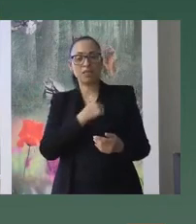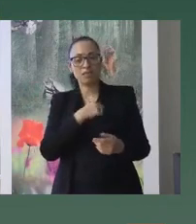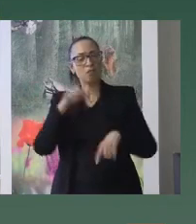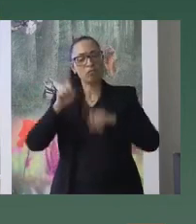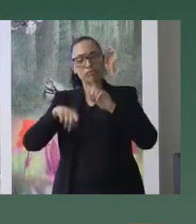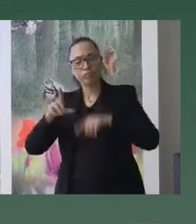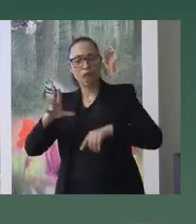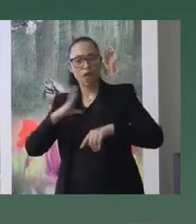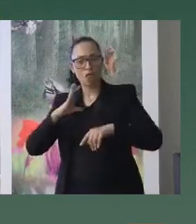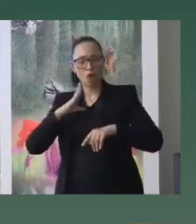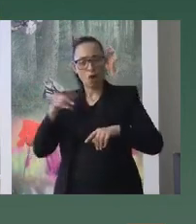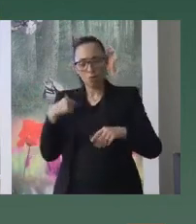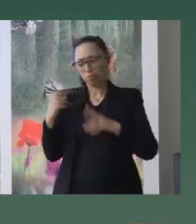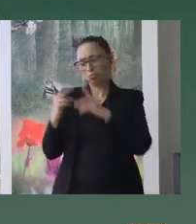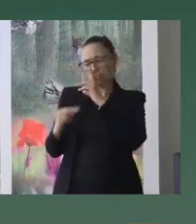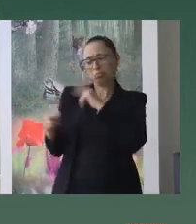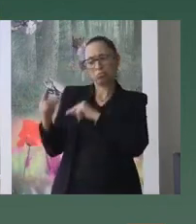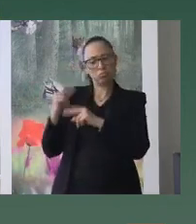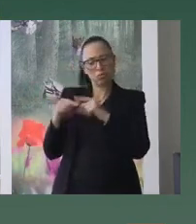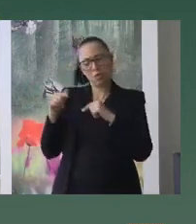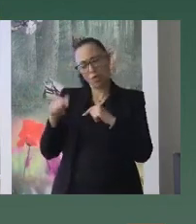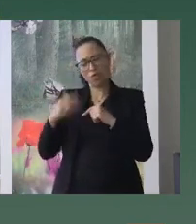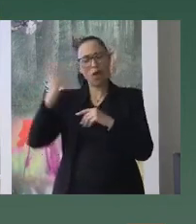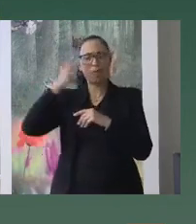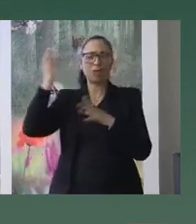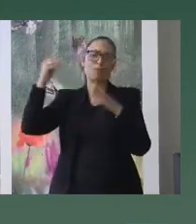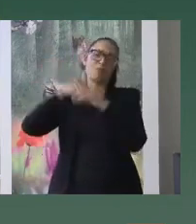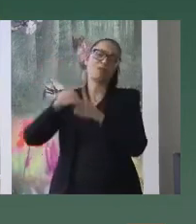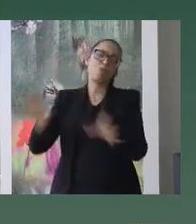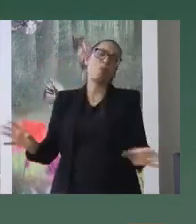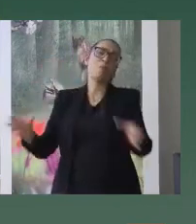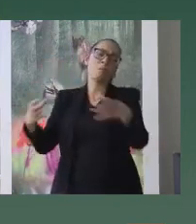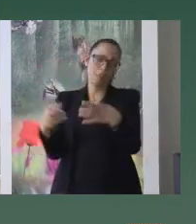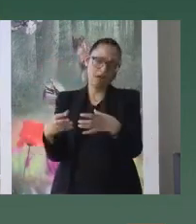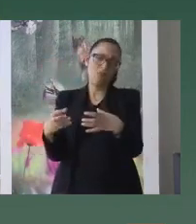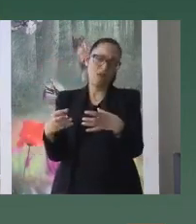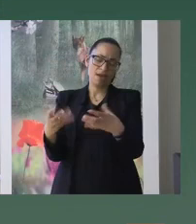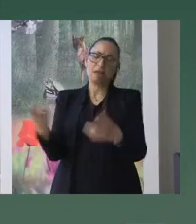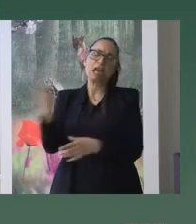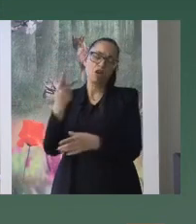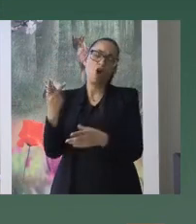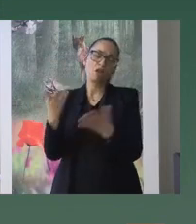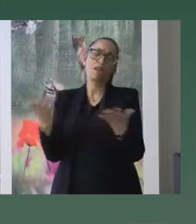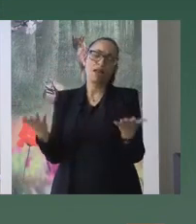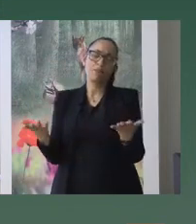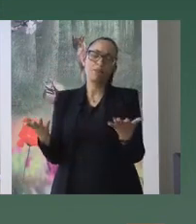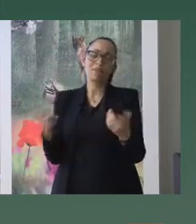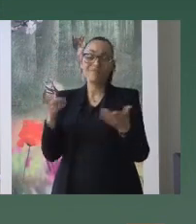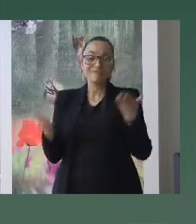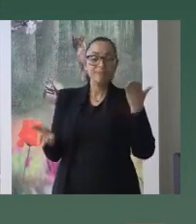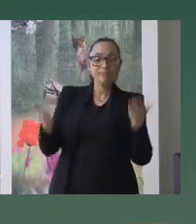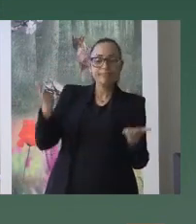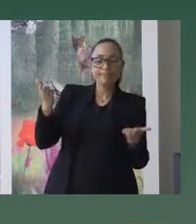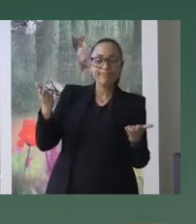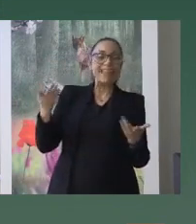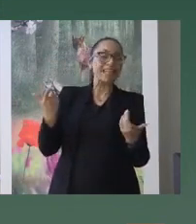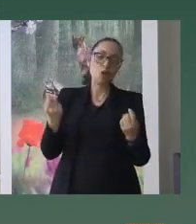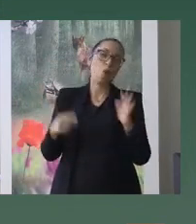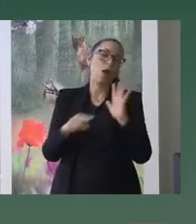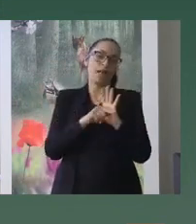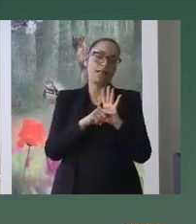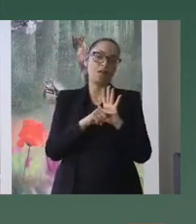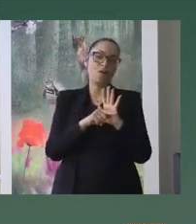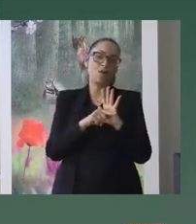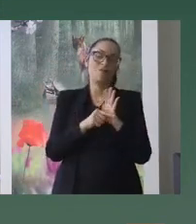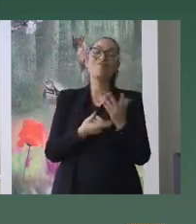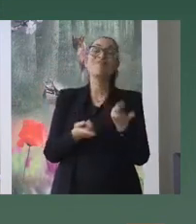πολλών ανθρώπων που συζητώ στην επιστημονική μου, αν θέλετε, παρέα, κοινότητα, το ισοζύγιο είναι αρνητικό. Γιατί